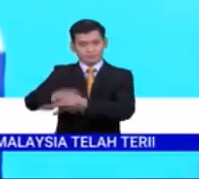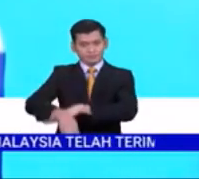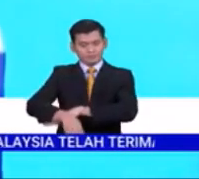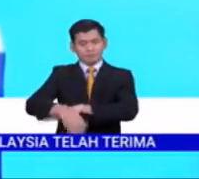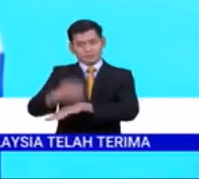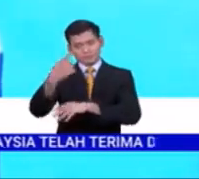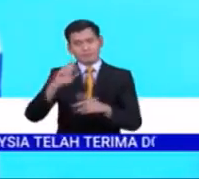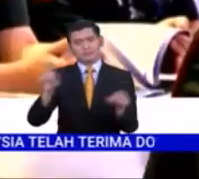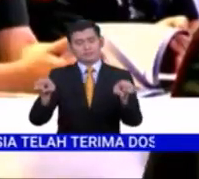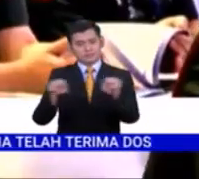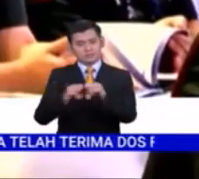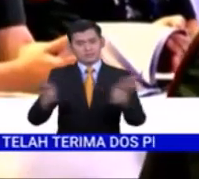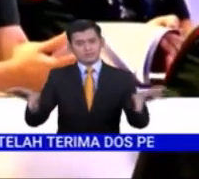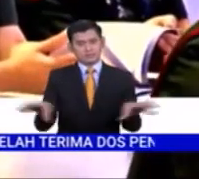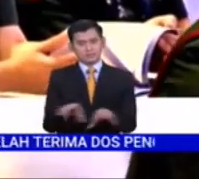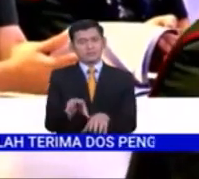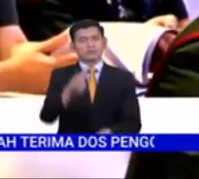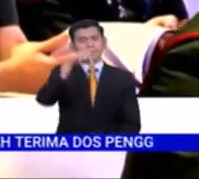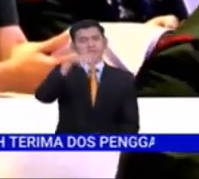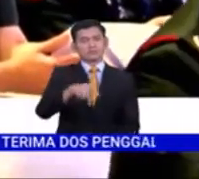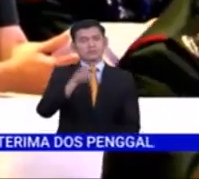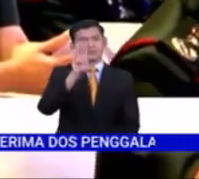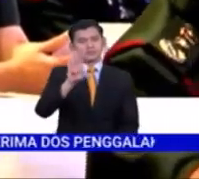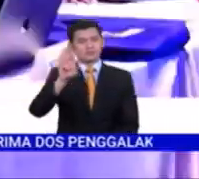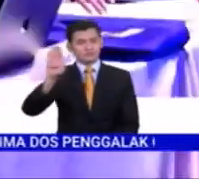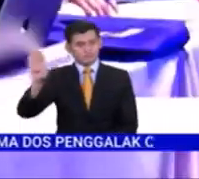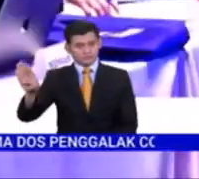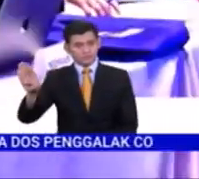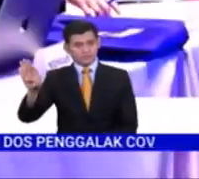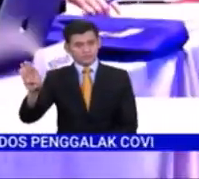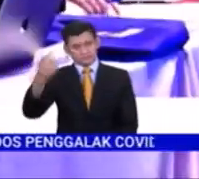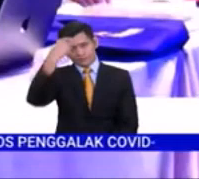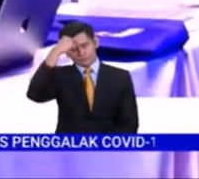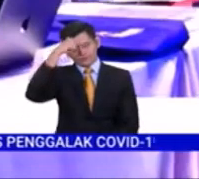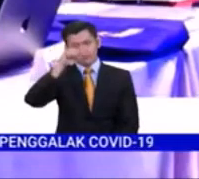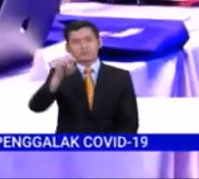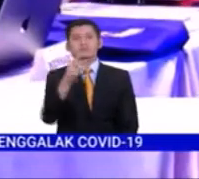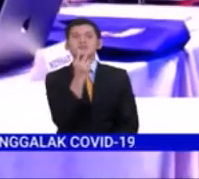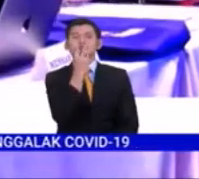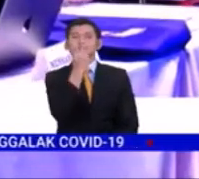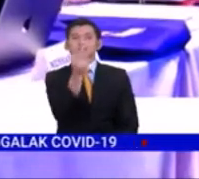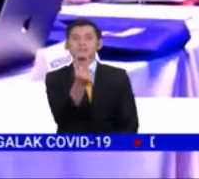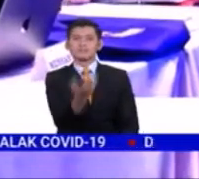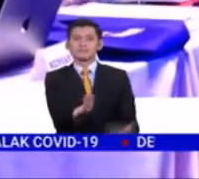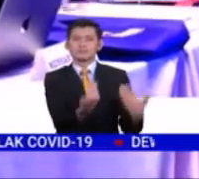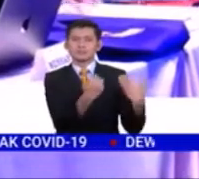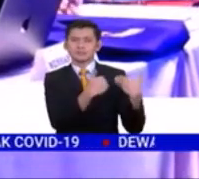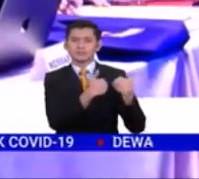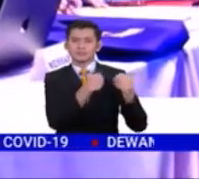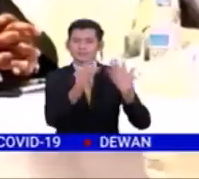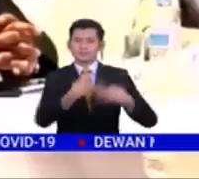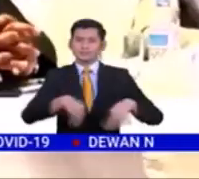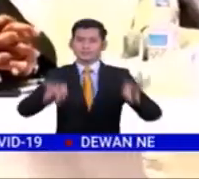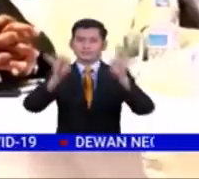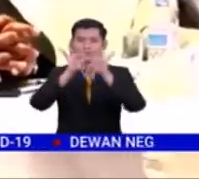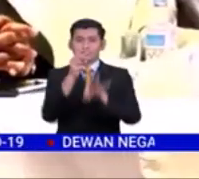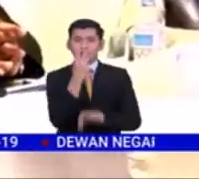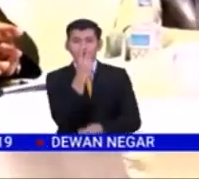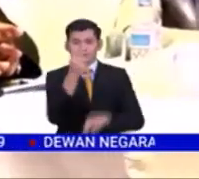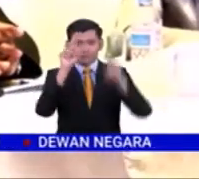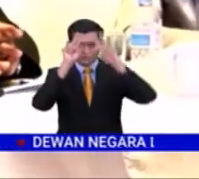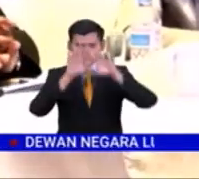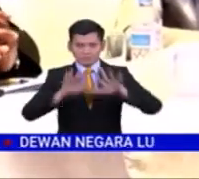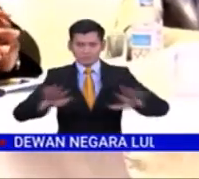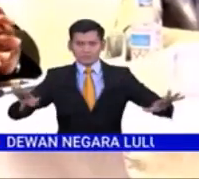Majlis Keselamatan Pertubuhan Bangsa Bersatu PBB untuk melunaskan tanggungjawab utamanya mengekalkan keamanan